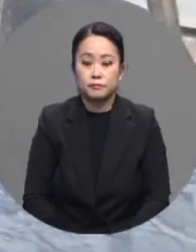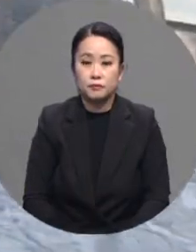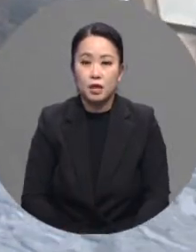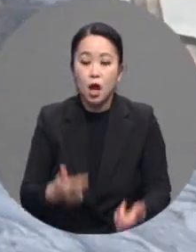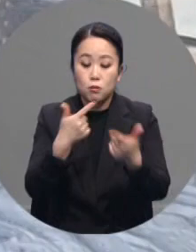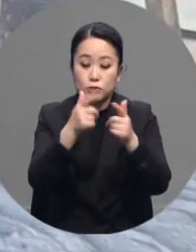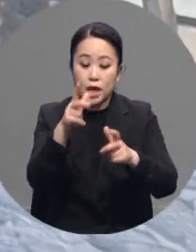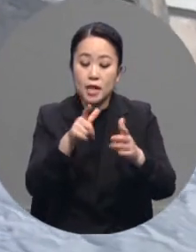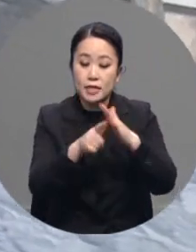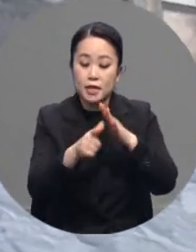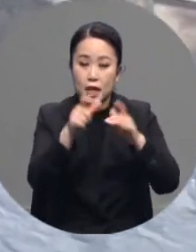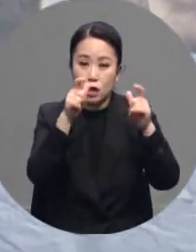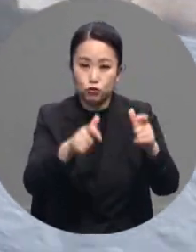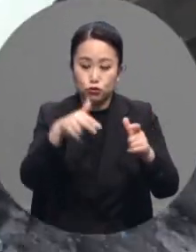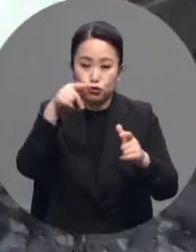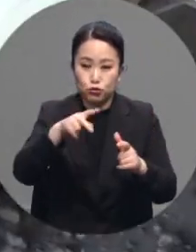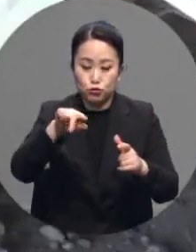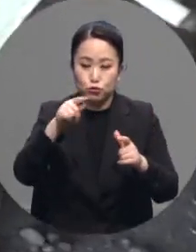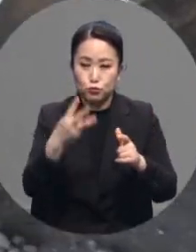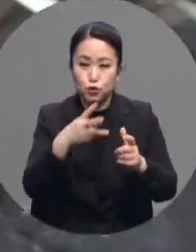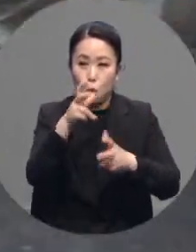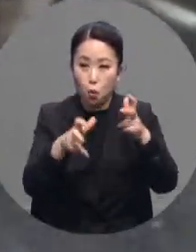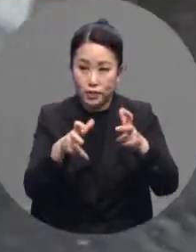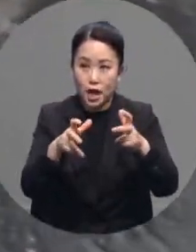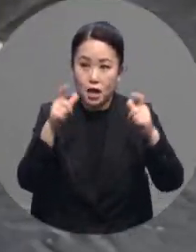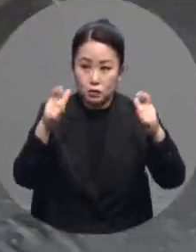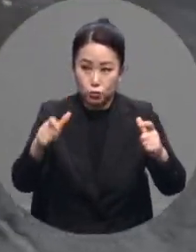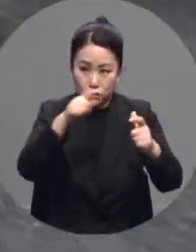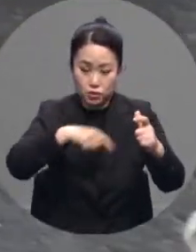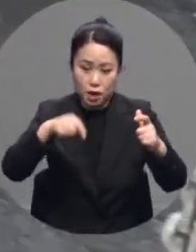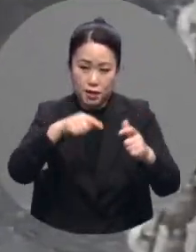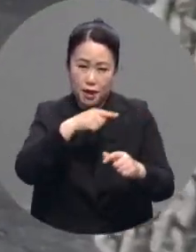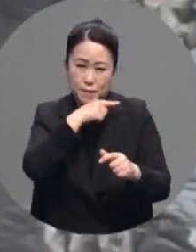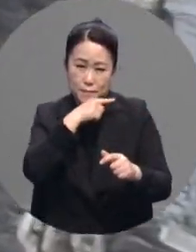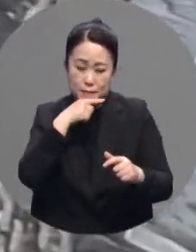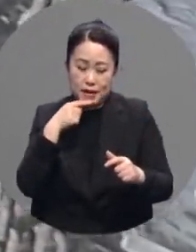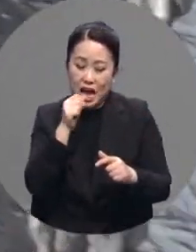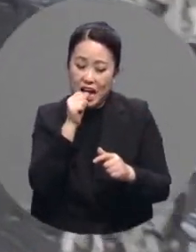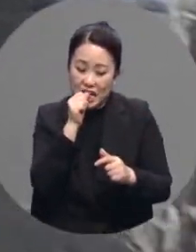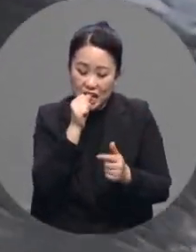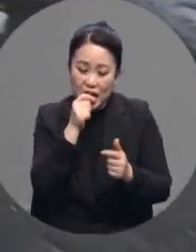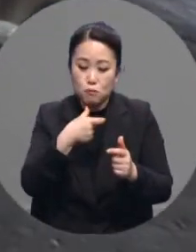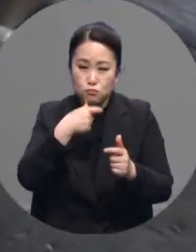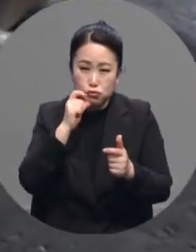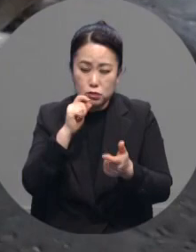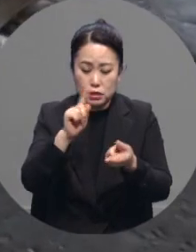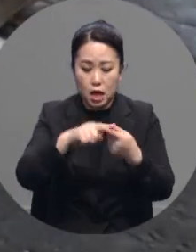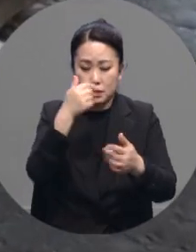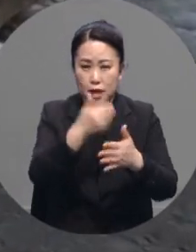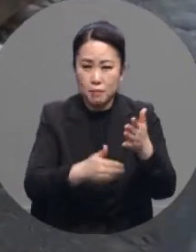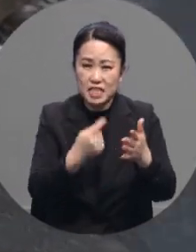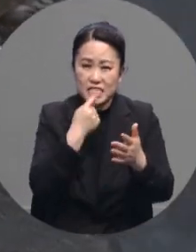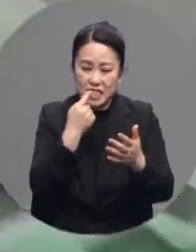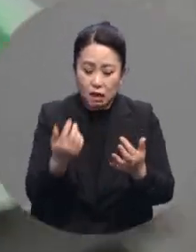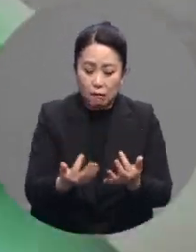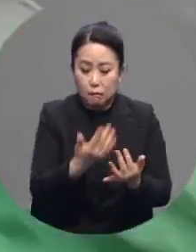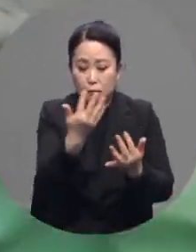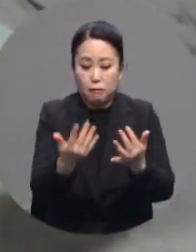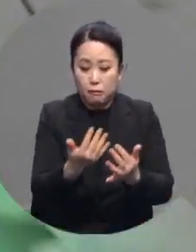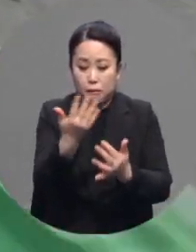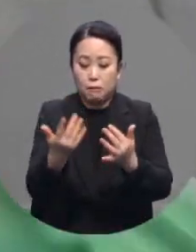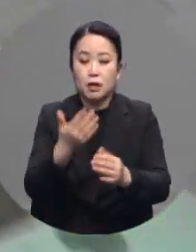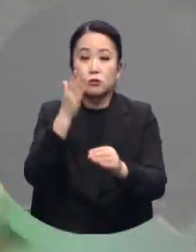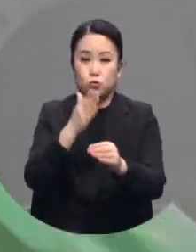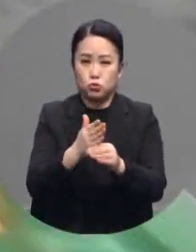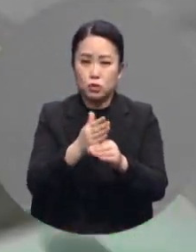부산 사상구의 한 주물공장. 주영철 안에 시뻘건 쇳물이 그대로 남아 하얀 연기가 쉴 새 없이 피어오릅니다.